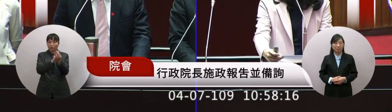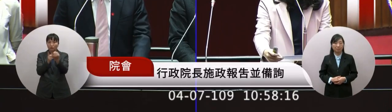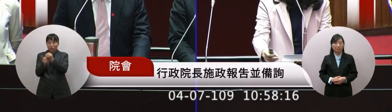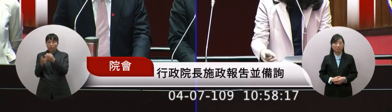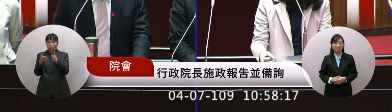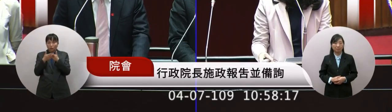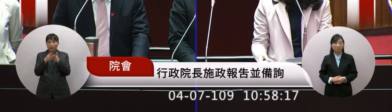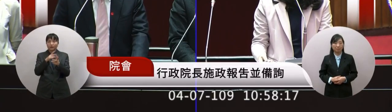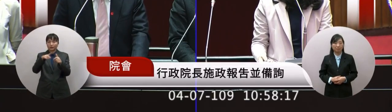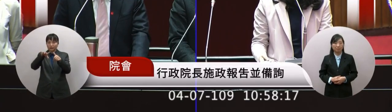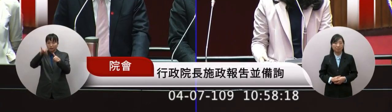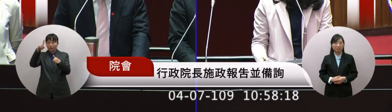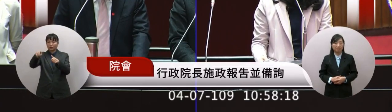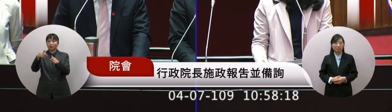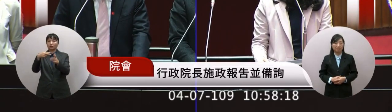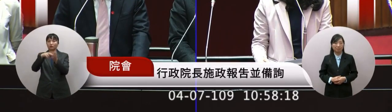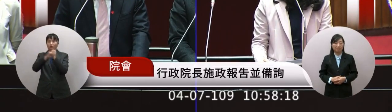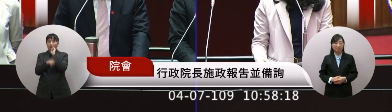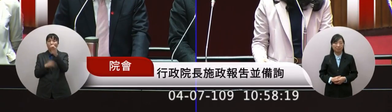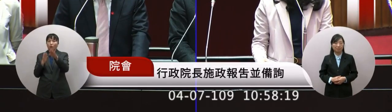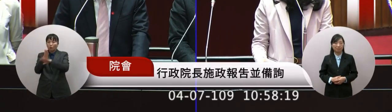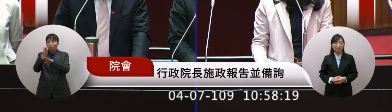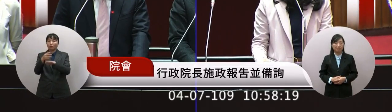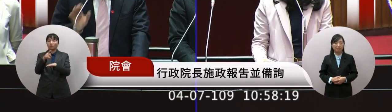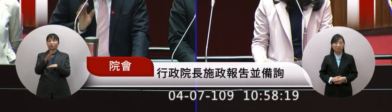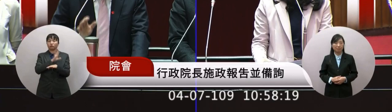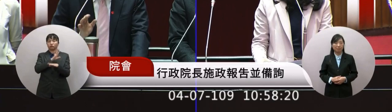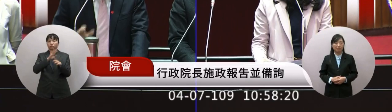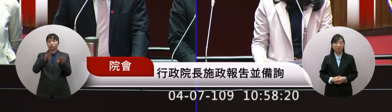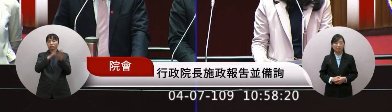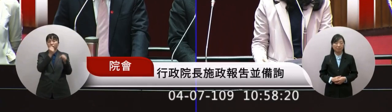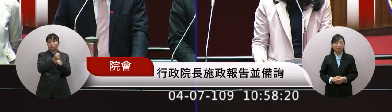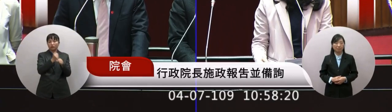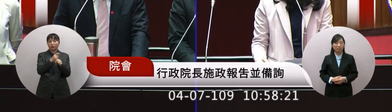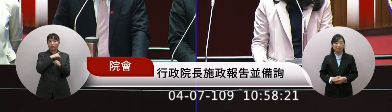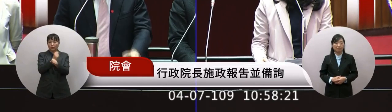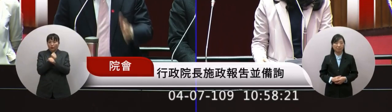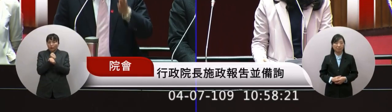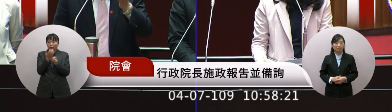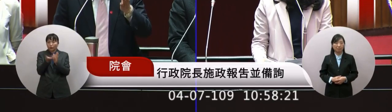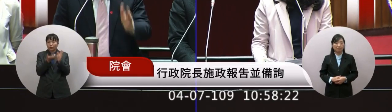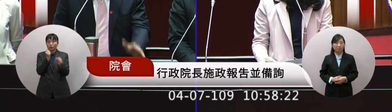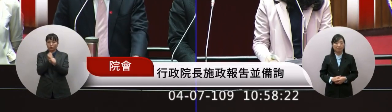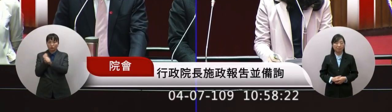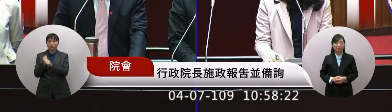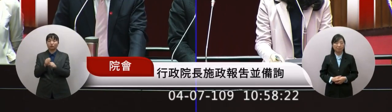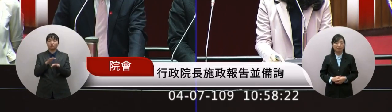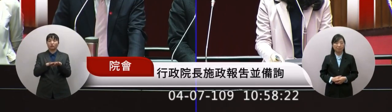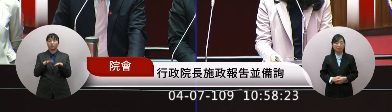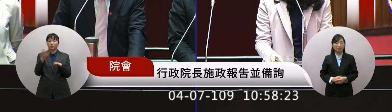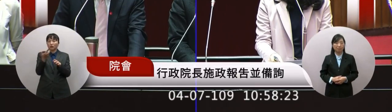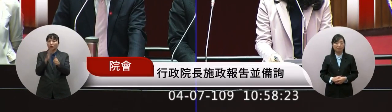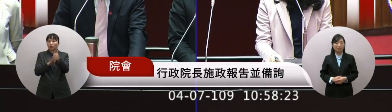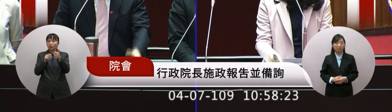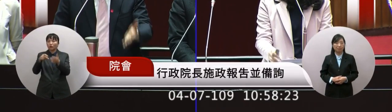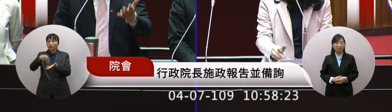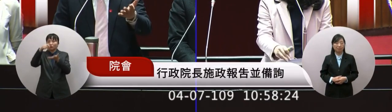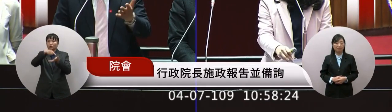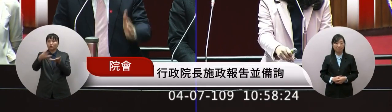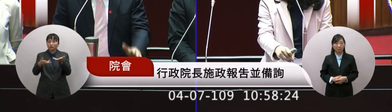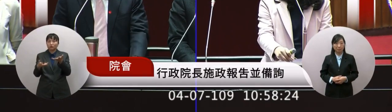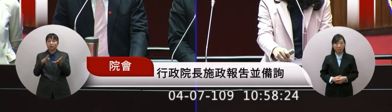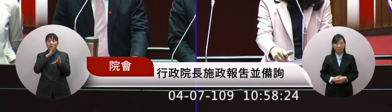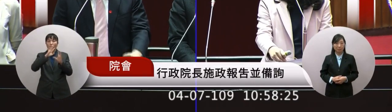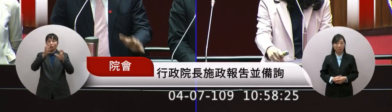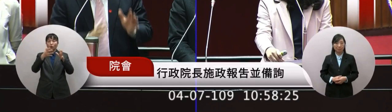一定也要经过贵院通过，所以我们会很审慎来做。而委员刚才指出来，作